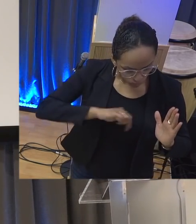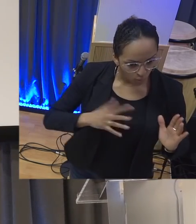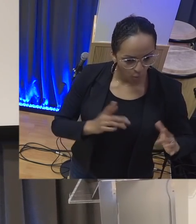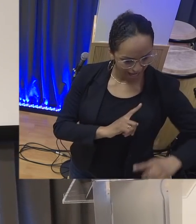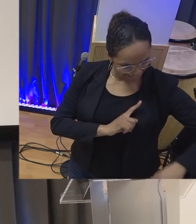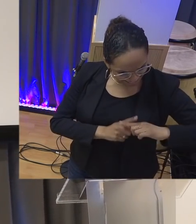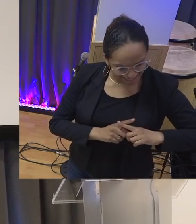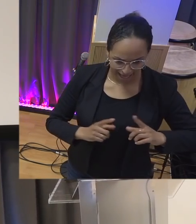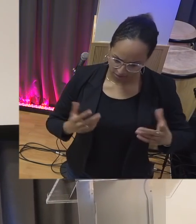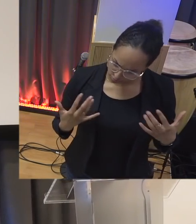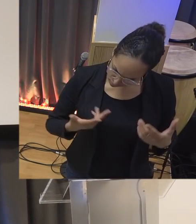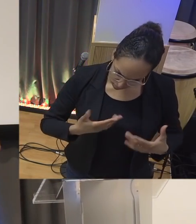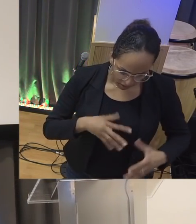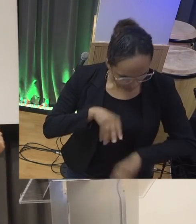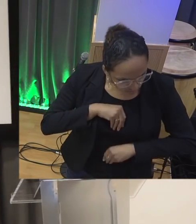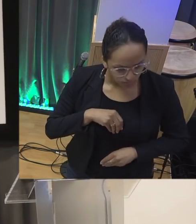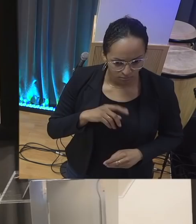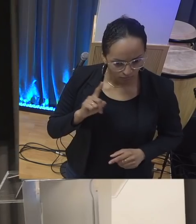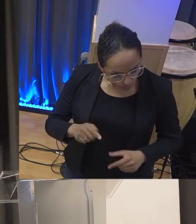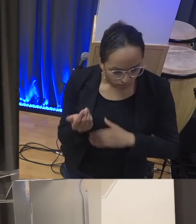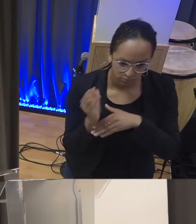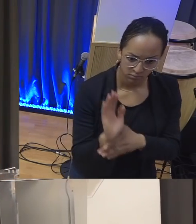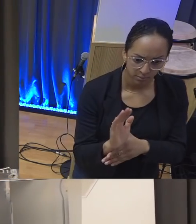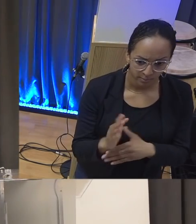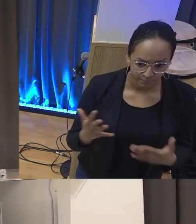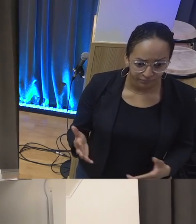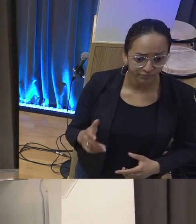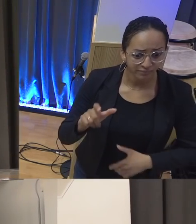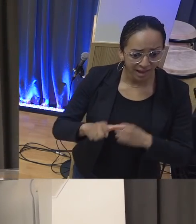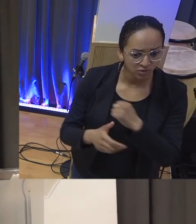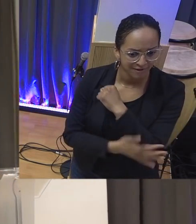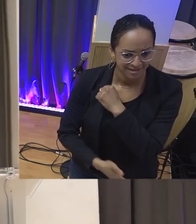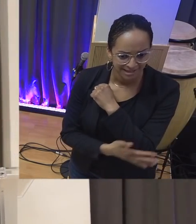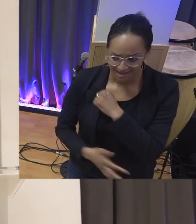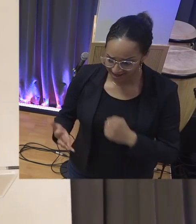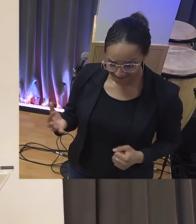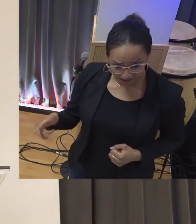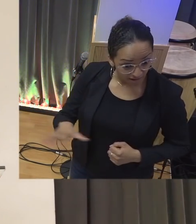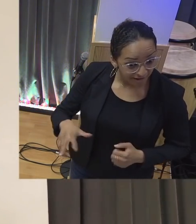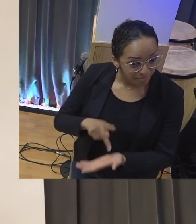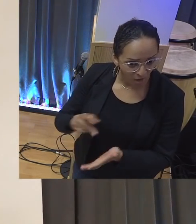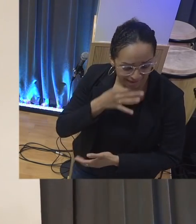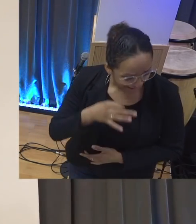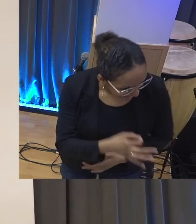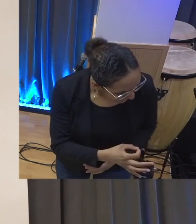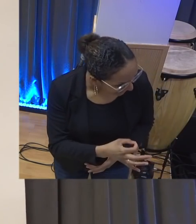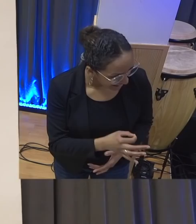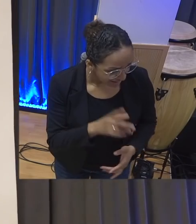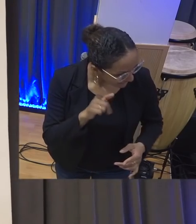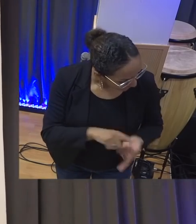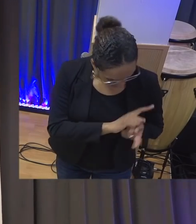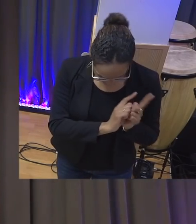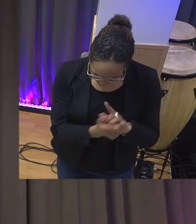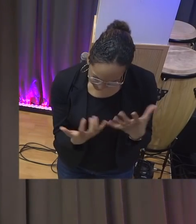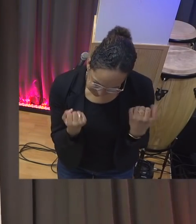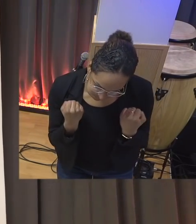chrétiennes. Mais là, l'apôtre Paul demande aux Éphésiens vraiment de vivre la radicalité de l'Évangile. D'être fortifié